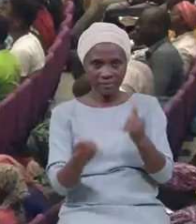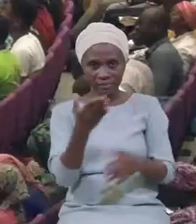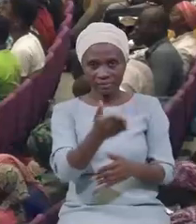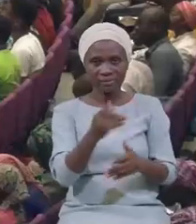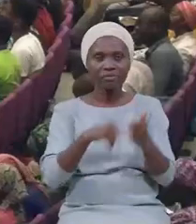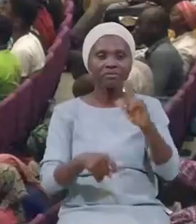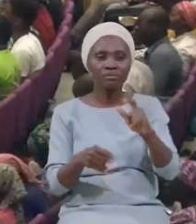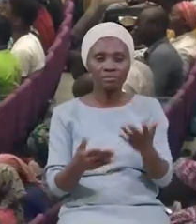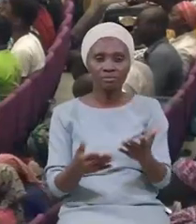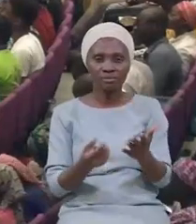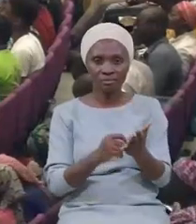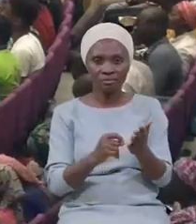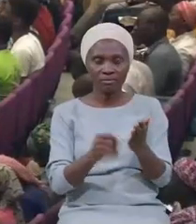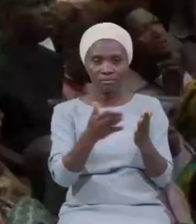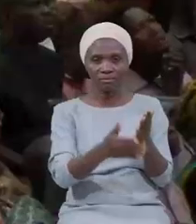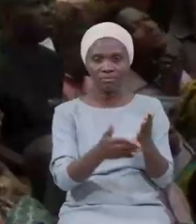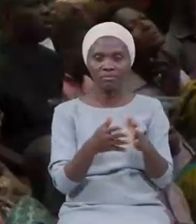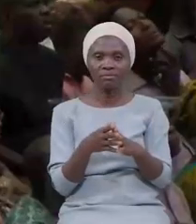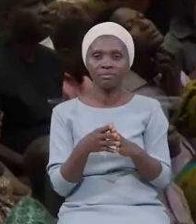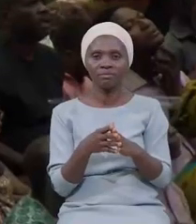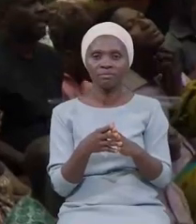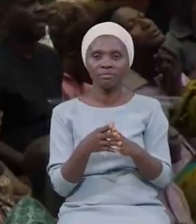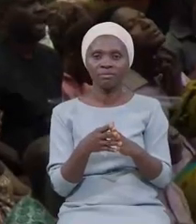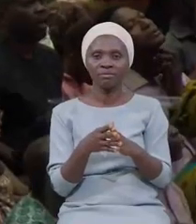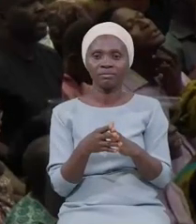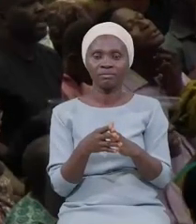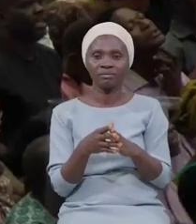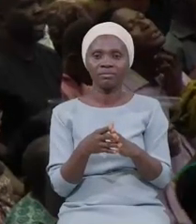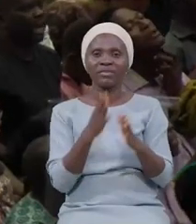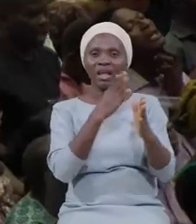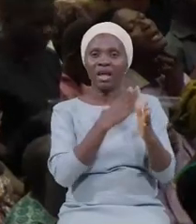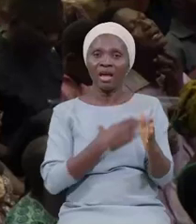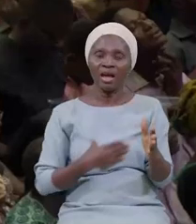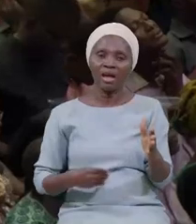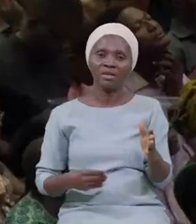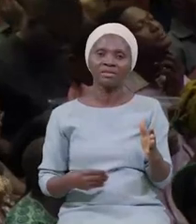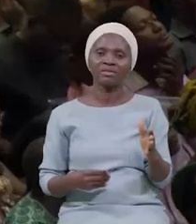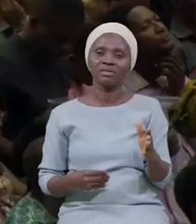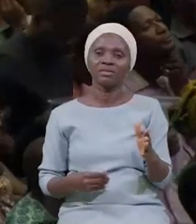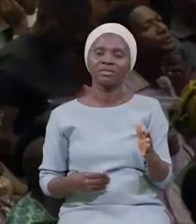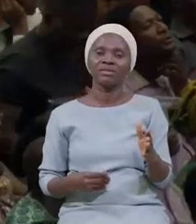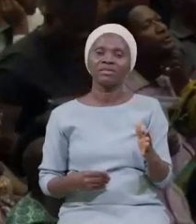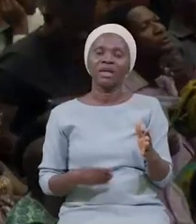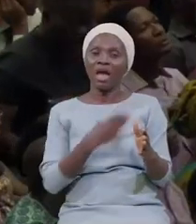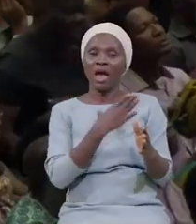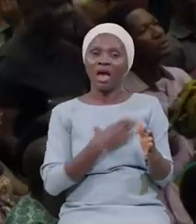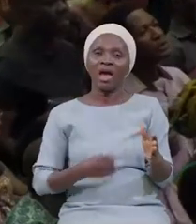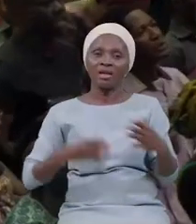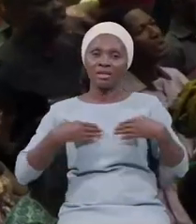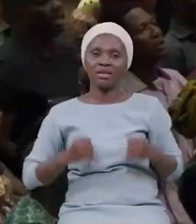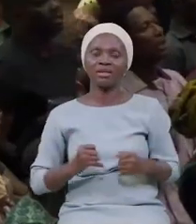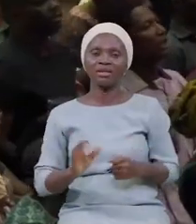Et je guérirai son pays. Je veux vous entendre répéter ça. Et je guérirai son pays. Répétez cela.